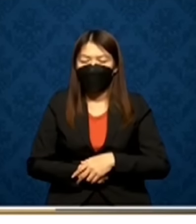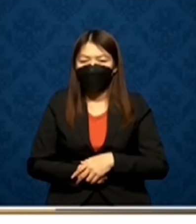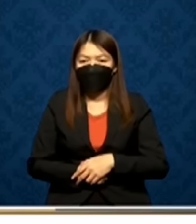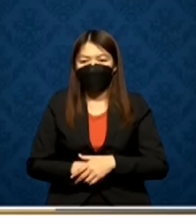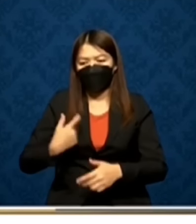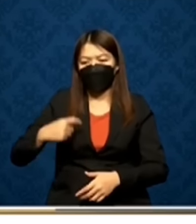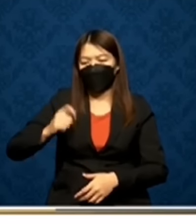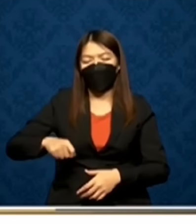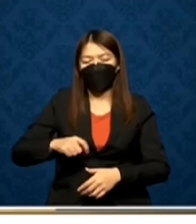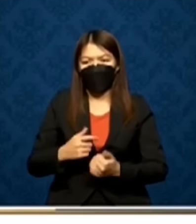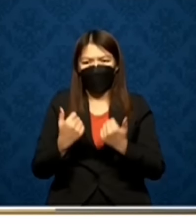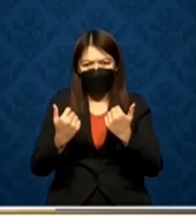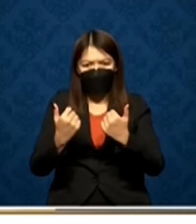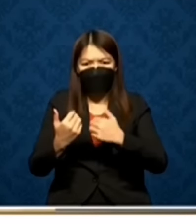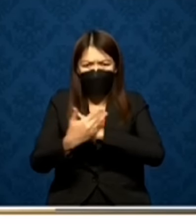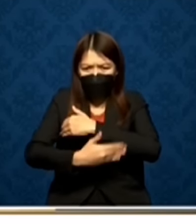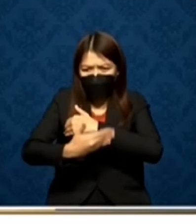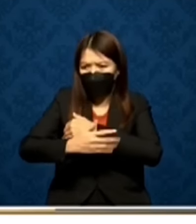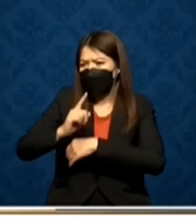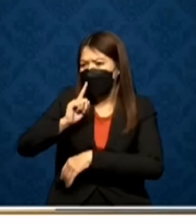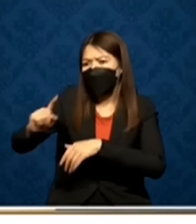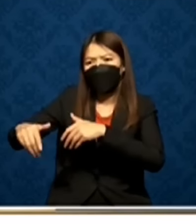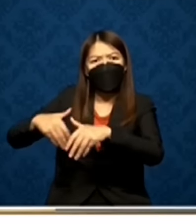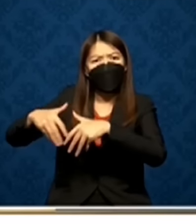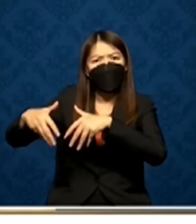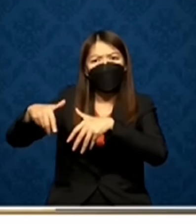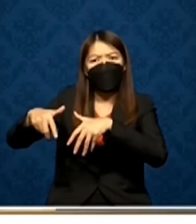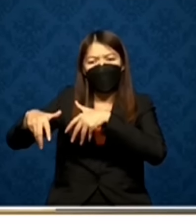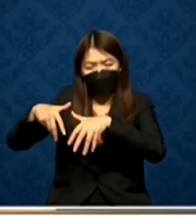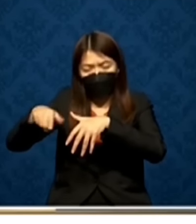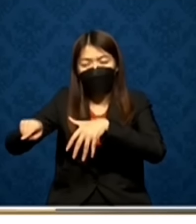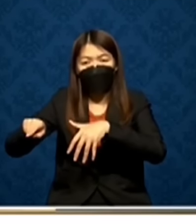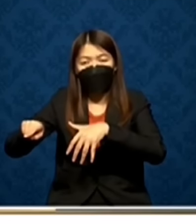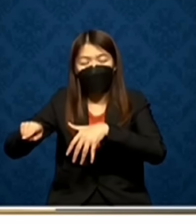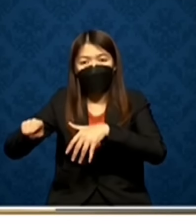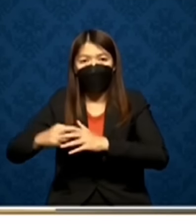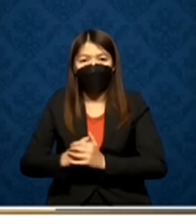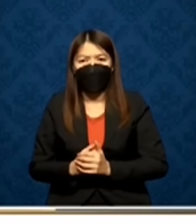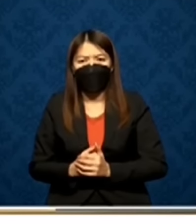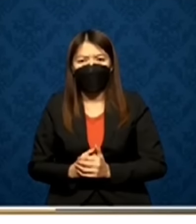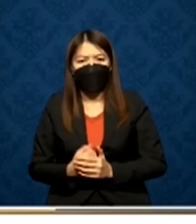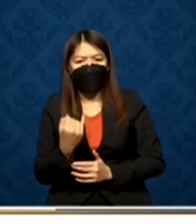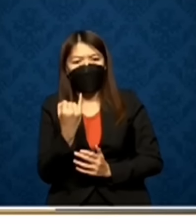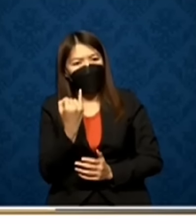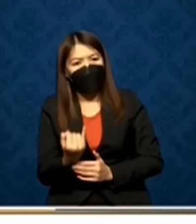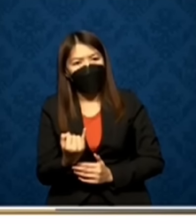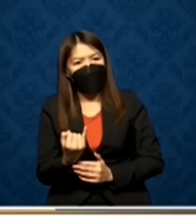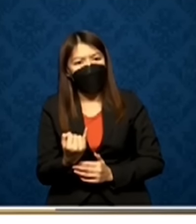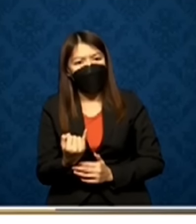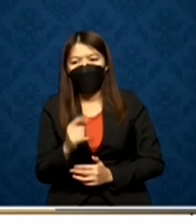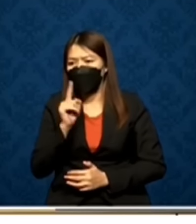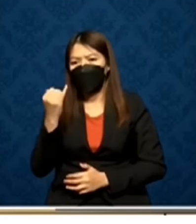าลฎีกาแต่วันนี้การรถไฟไปพ้องประชาชนประชาชนก็ได้แพ้คดีก็สรุปว่